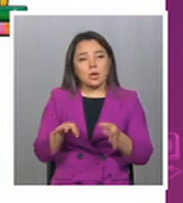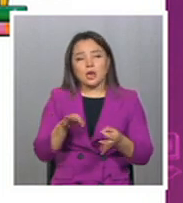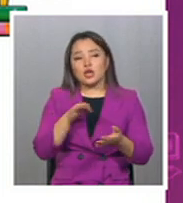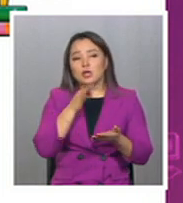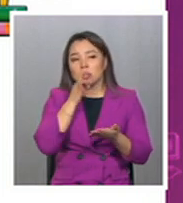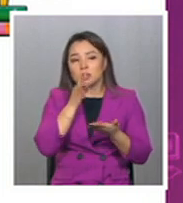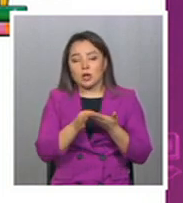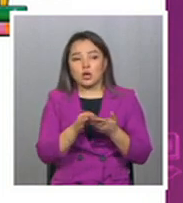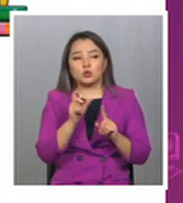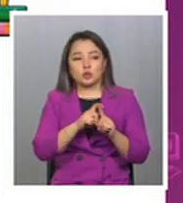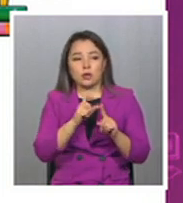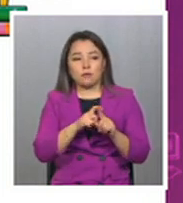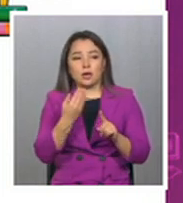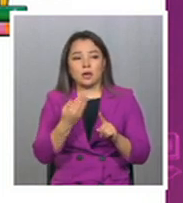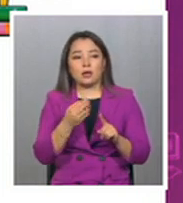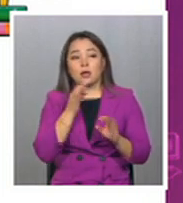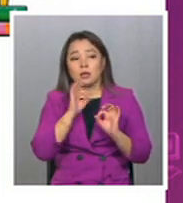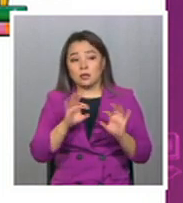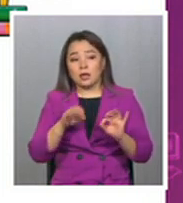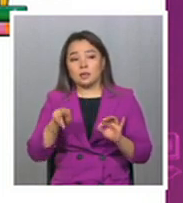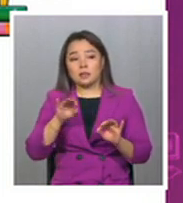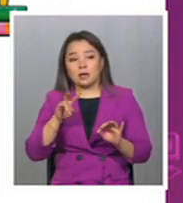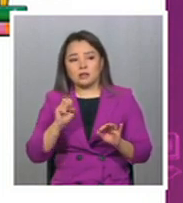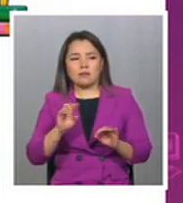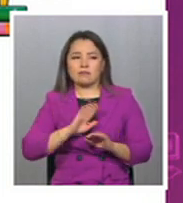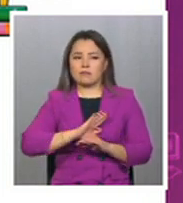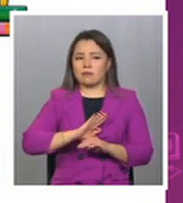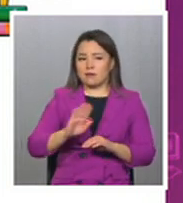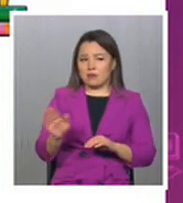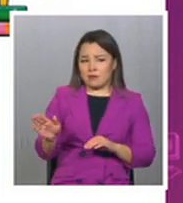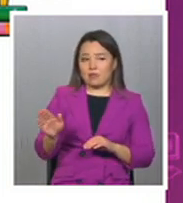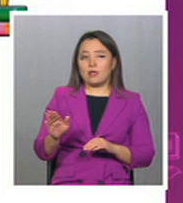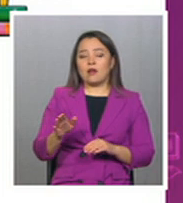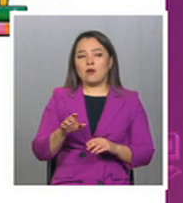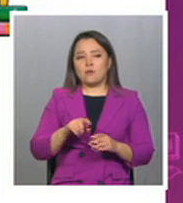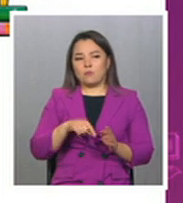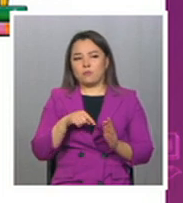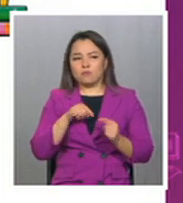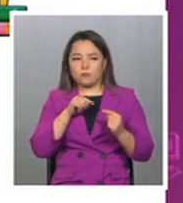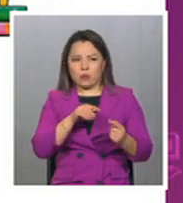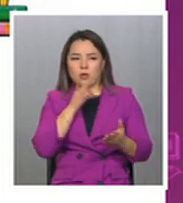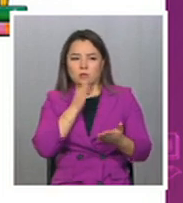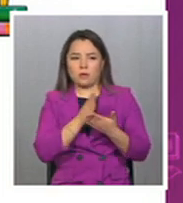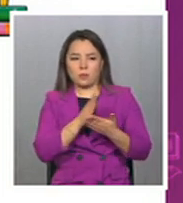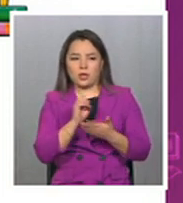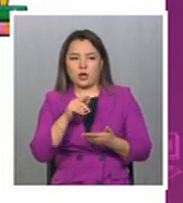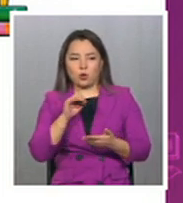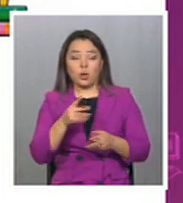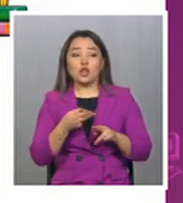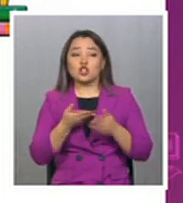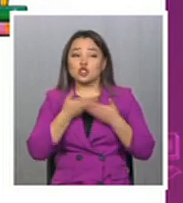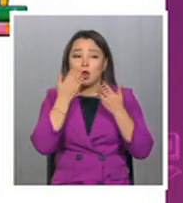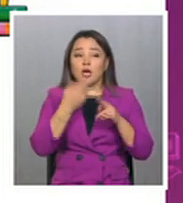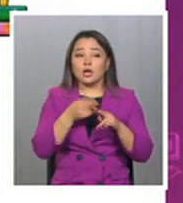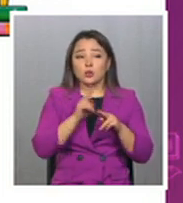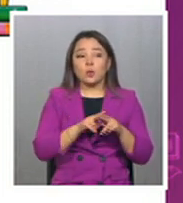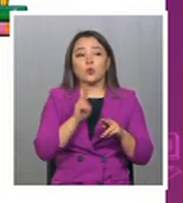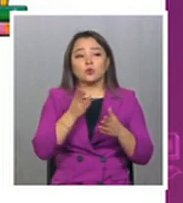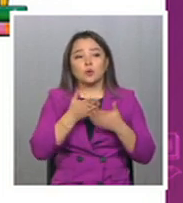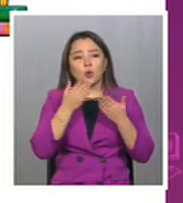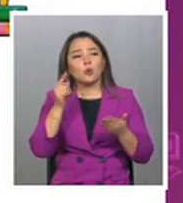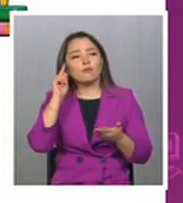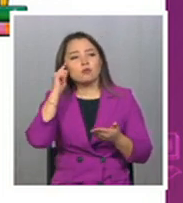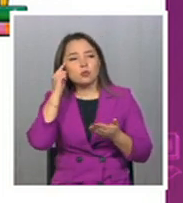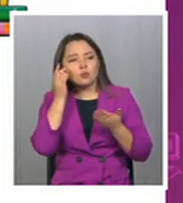слова, сказала Диана. «Нет», – возразил Егор, – «читатель – это тот, кто читает